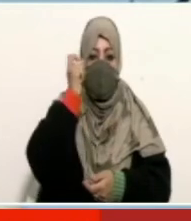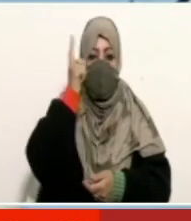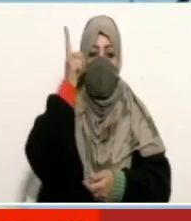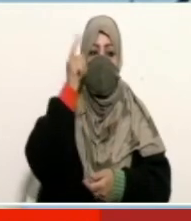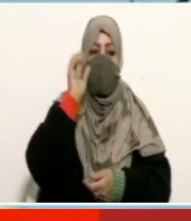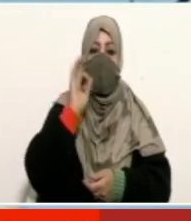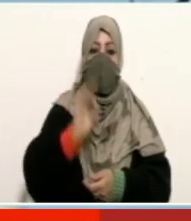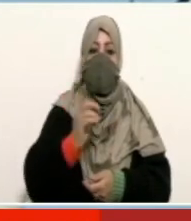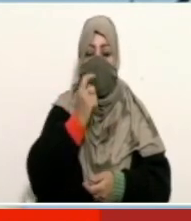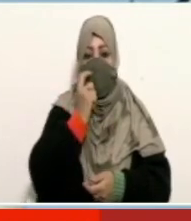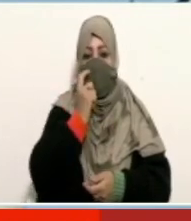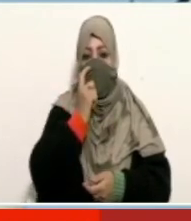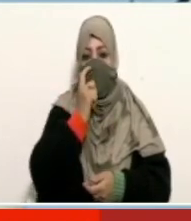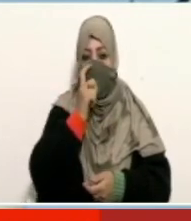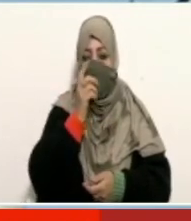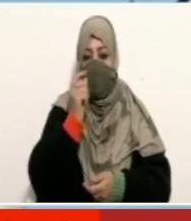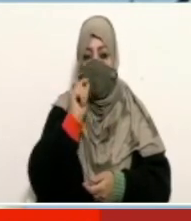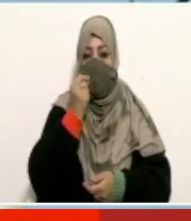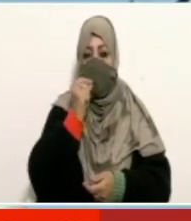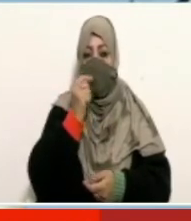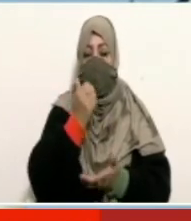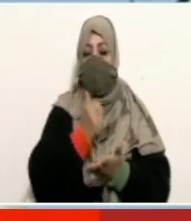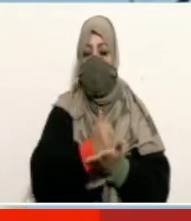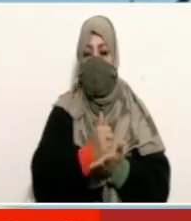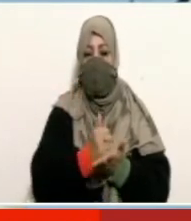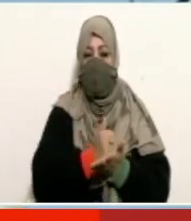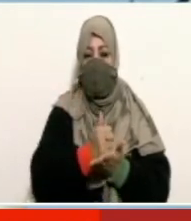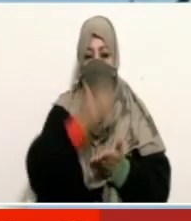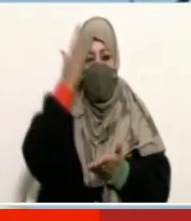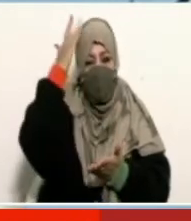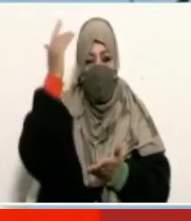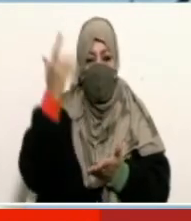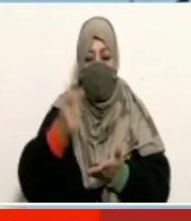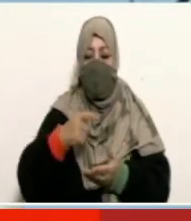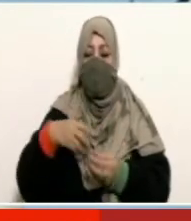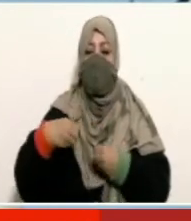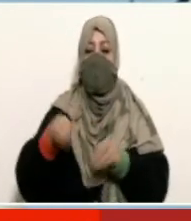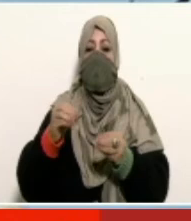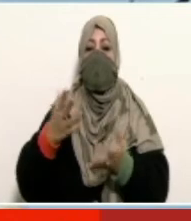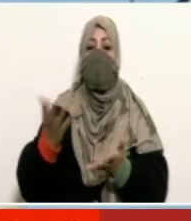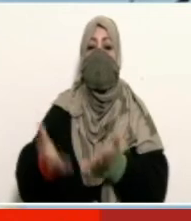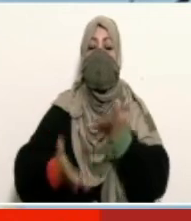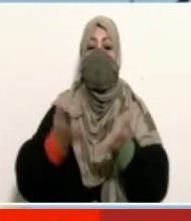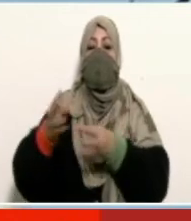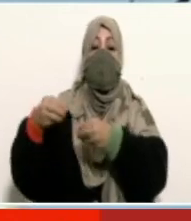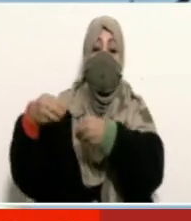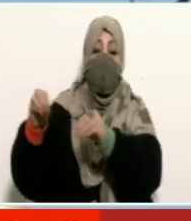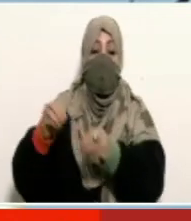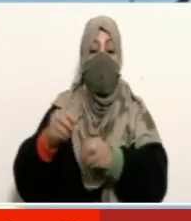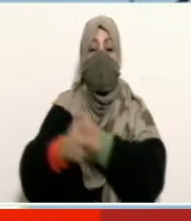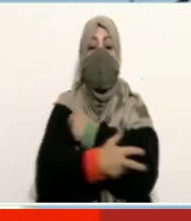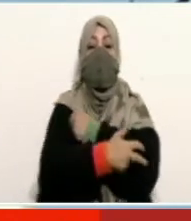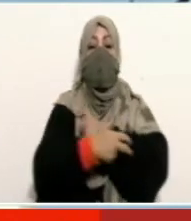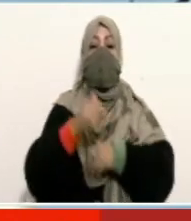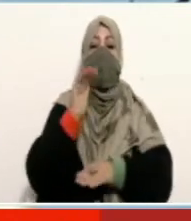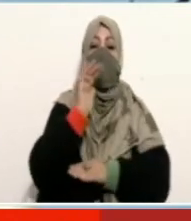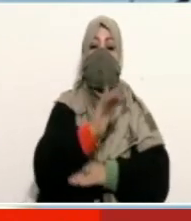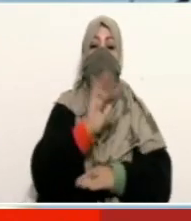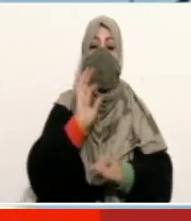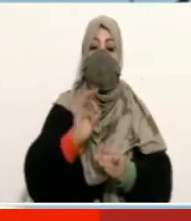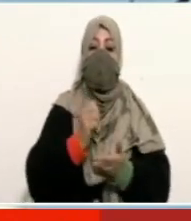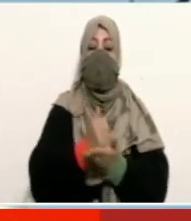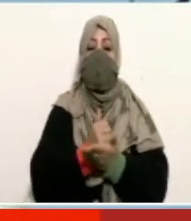فيه يخرج من ثمنه او قيمته، كذلك الزيتون الذي لم يعصره صاحبه يخرج من ثمنه او من